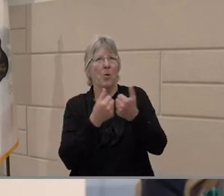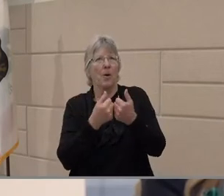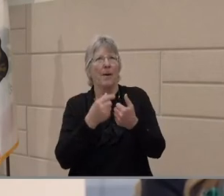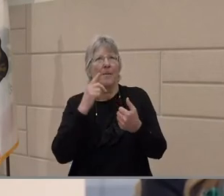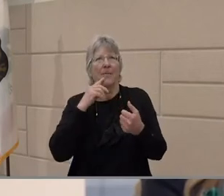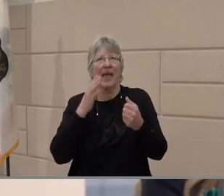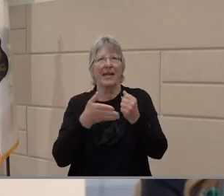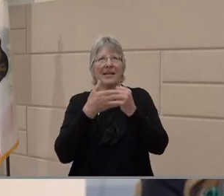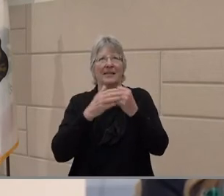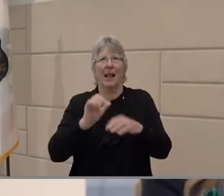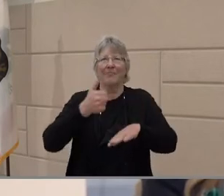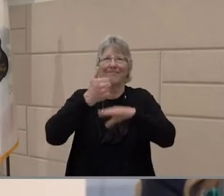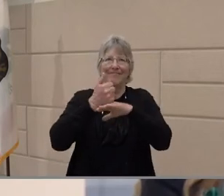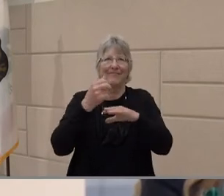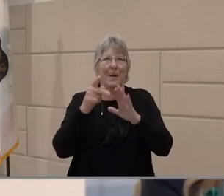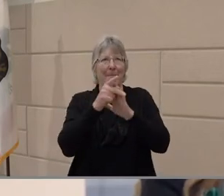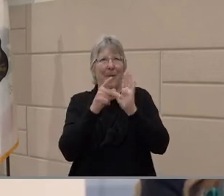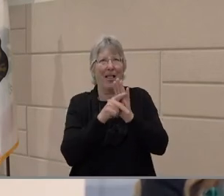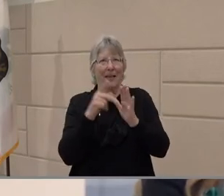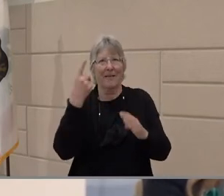កចូលរួមច្រើន